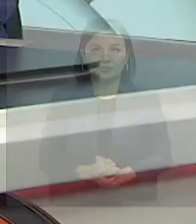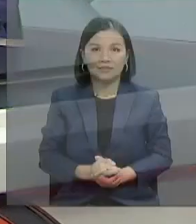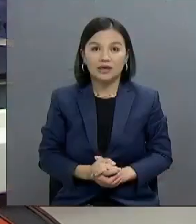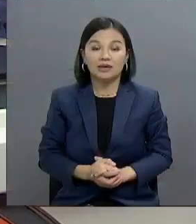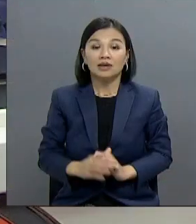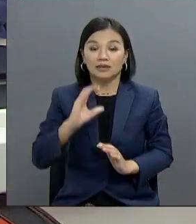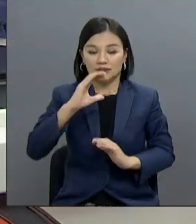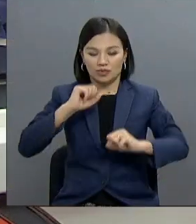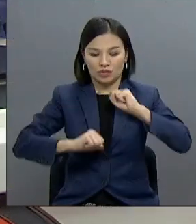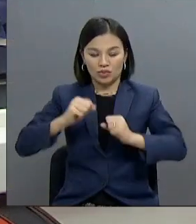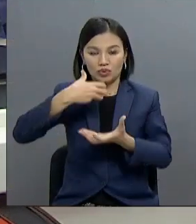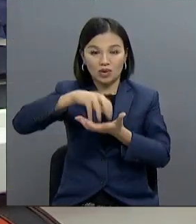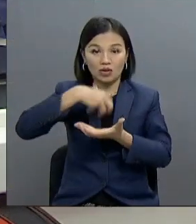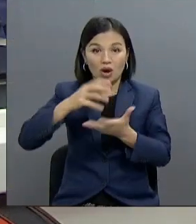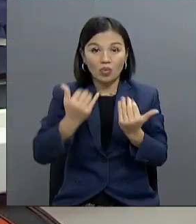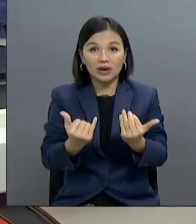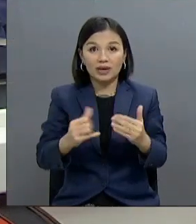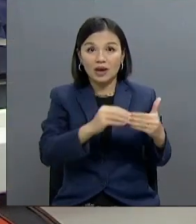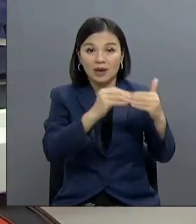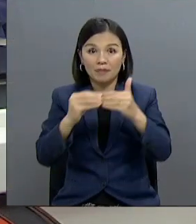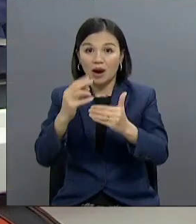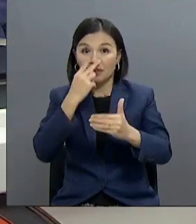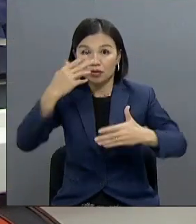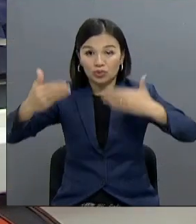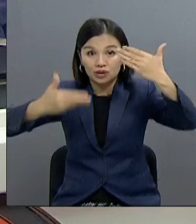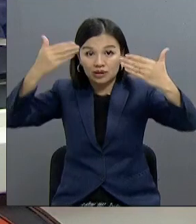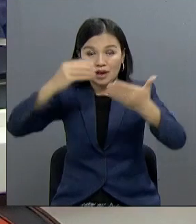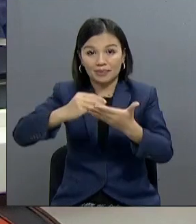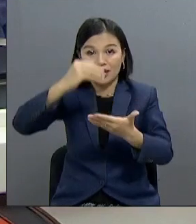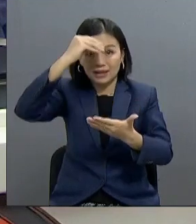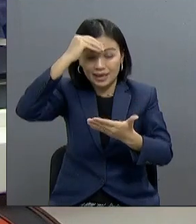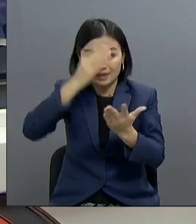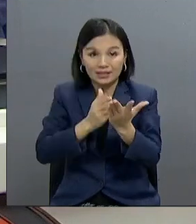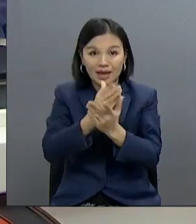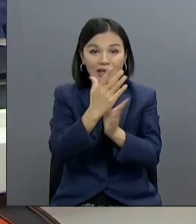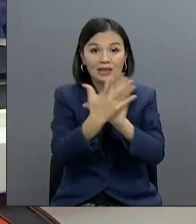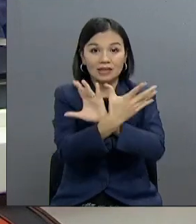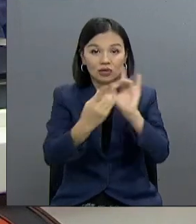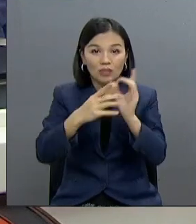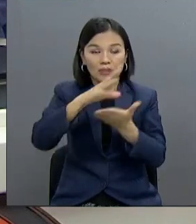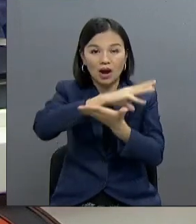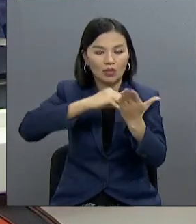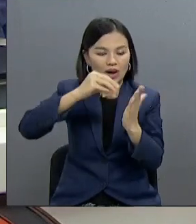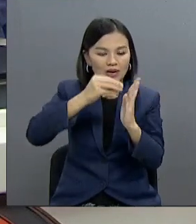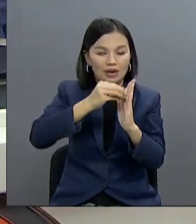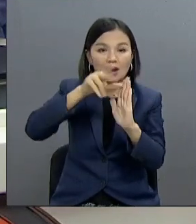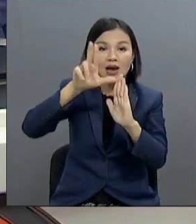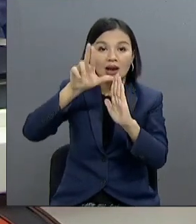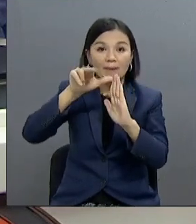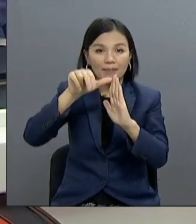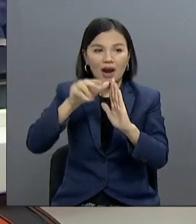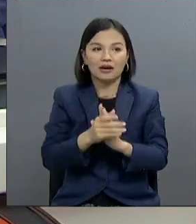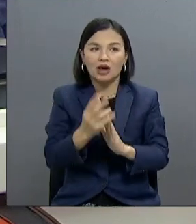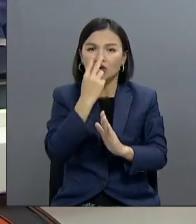เจนสิริพอร์เตอร์วันนี้นะคะพาไปดูนิทรรศการของนักศึกษาสาขาสังคมศึกษามหาวิทยาลัยราชภัฏลำปางกับการเรียนรู้นอกห้องเรียน